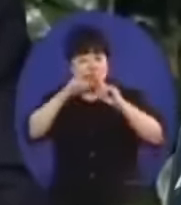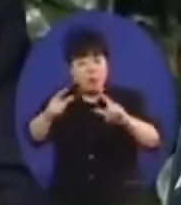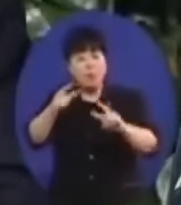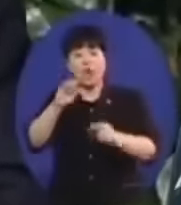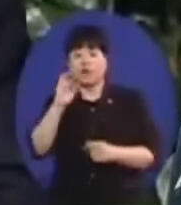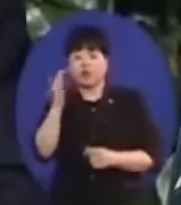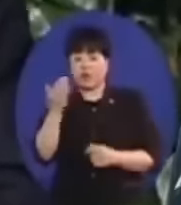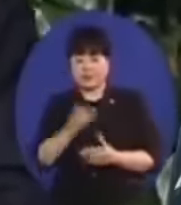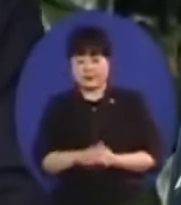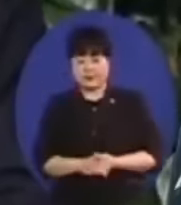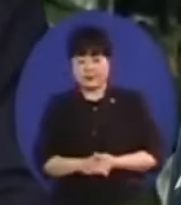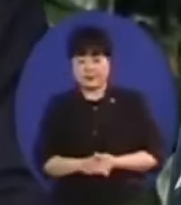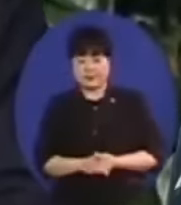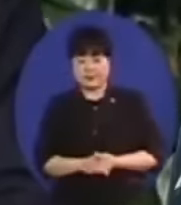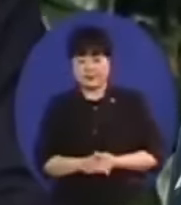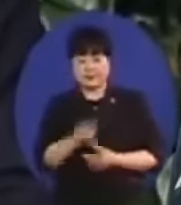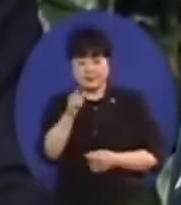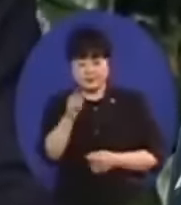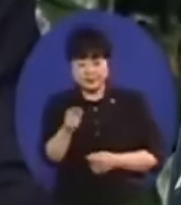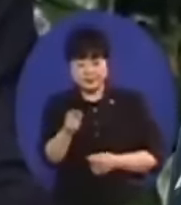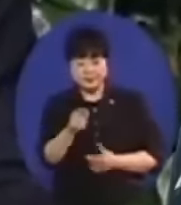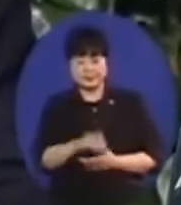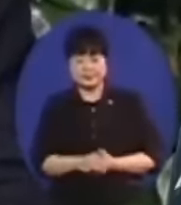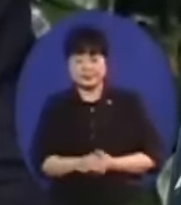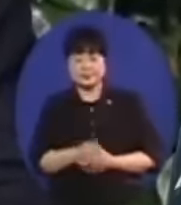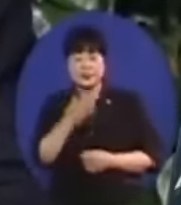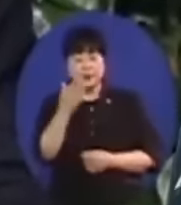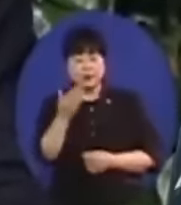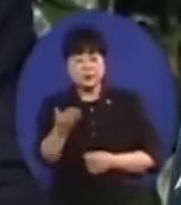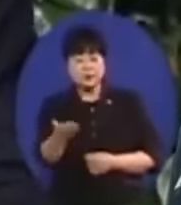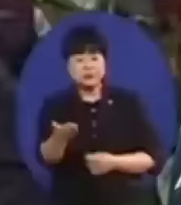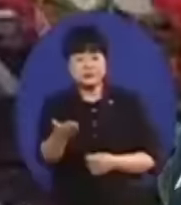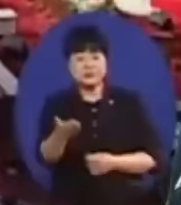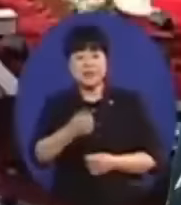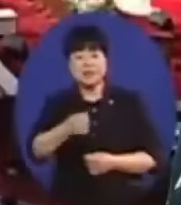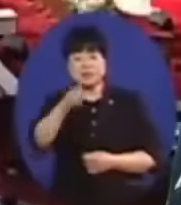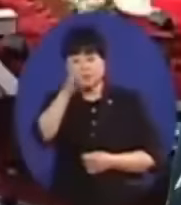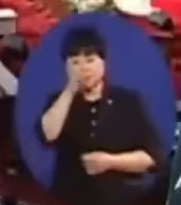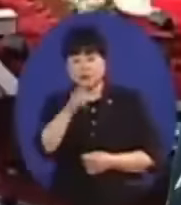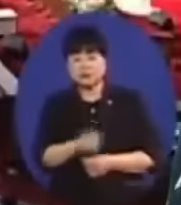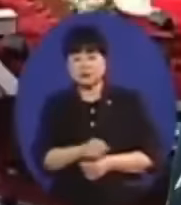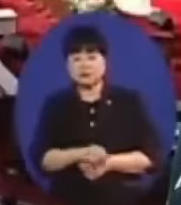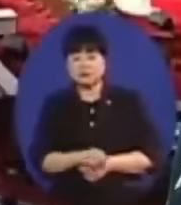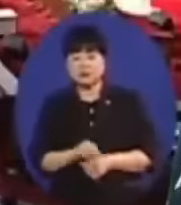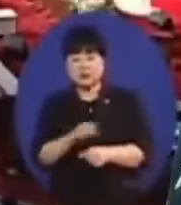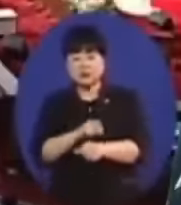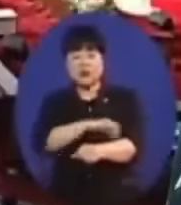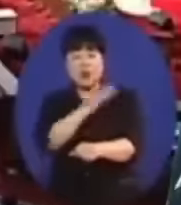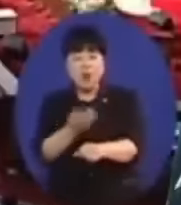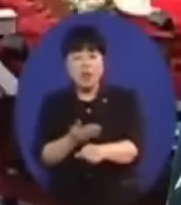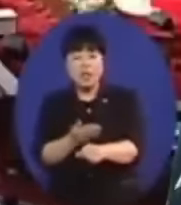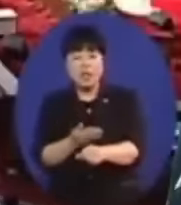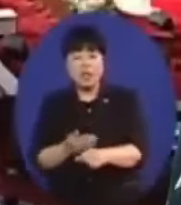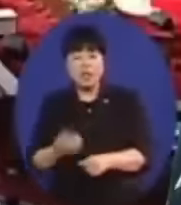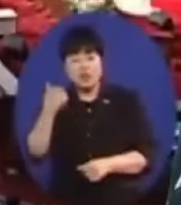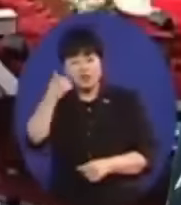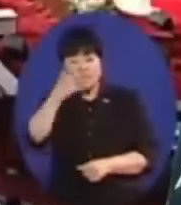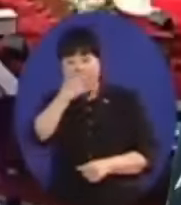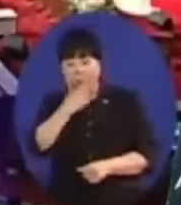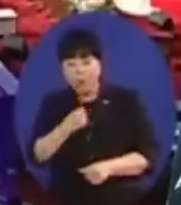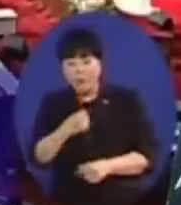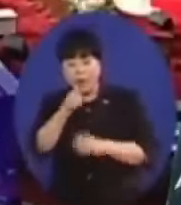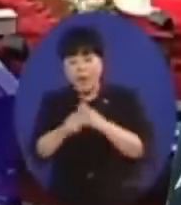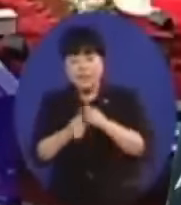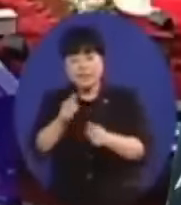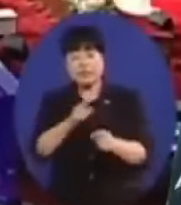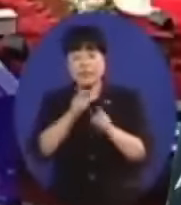선언하십시오. 아멘. 이것이 여러분이 가지고 있는 특권인 것입니다. 누가복음 1장 37절에 대저